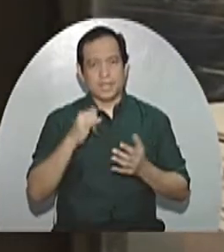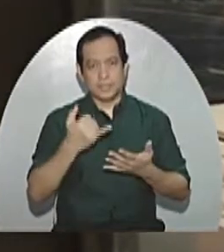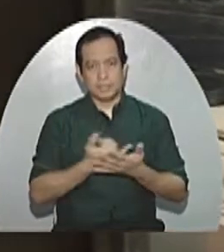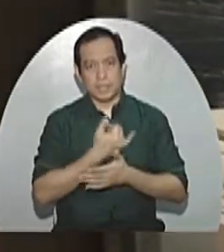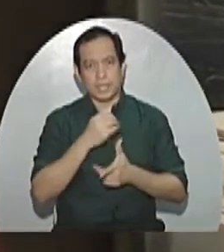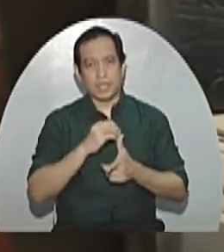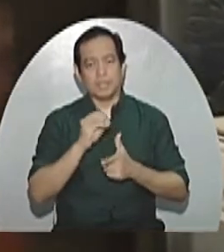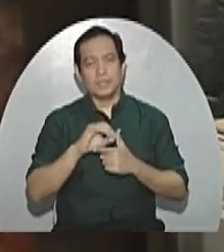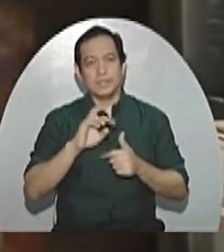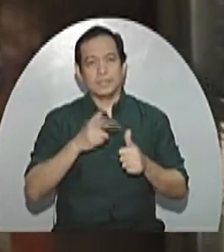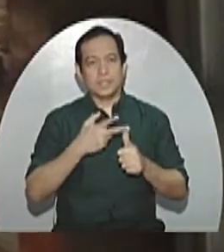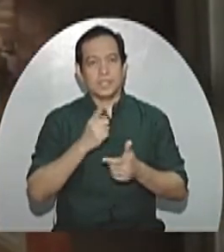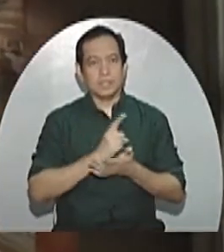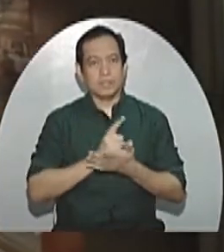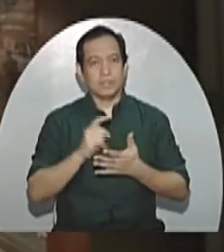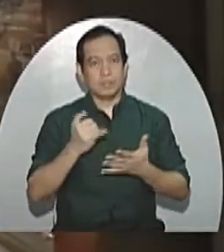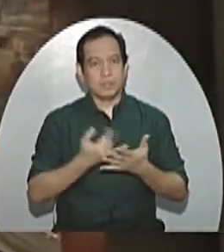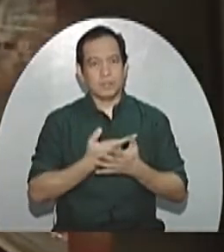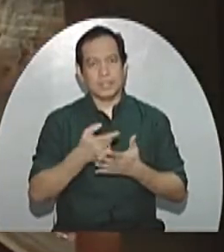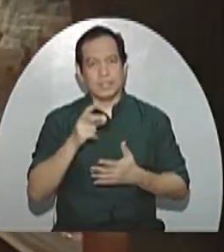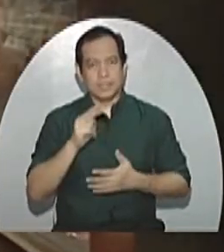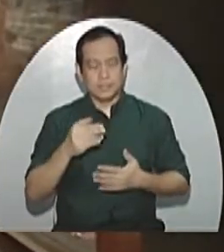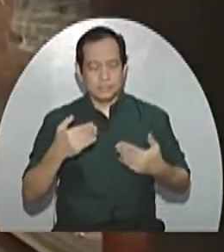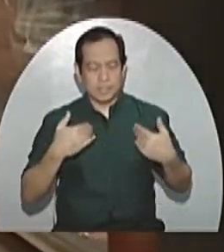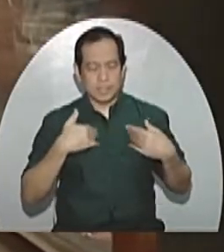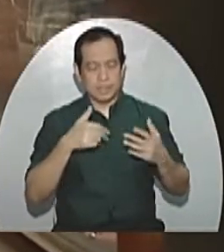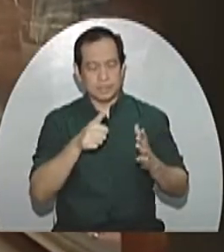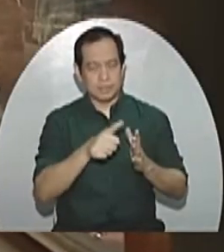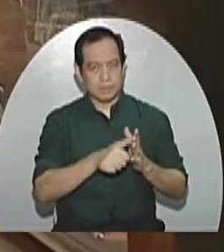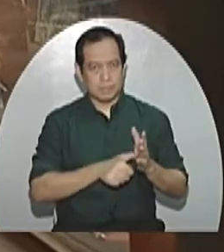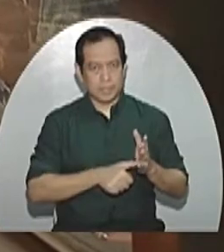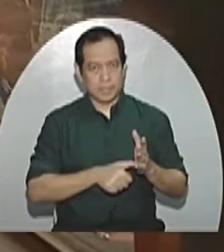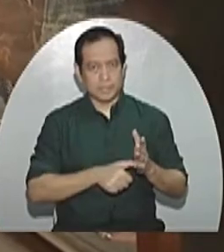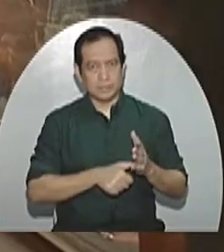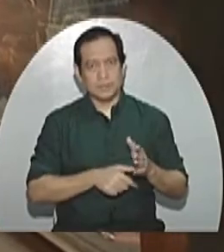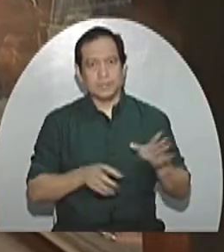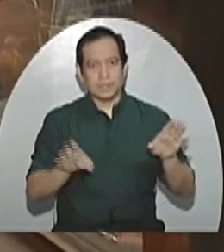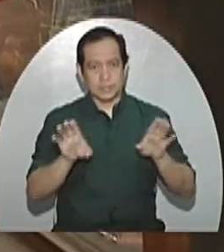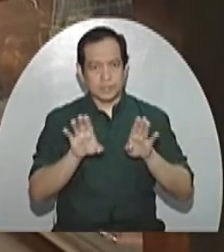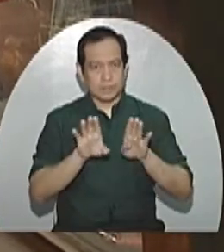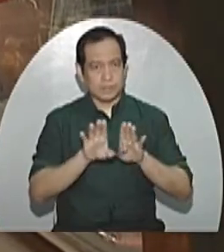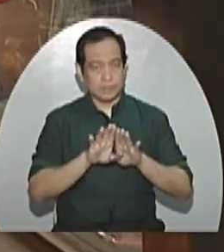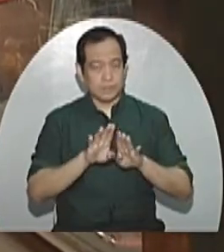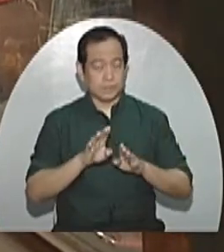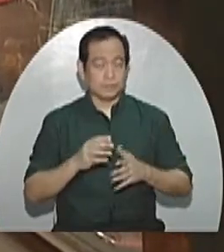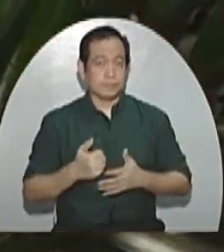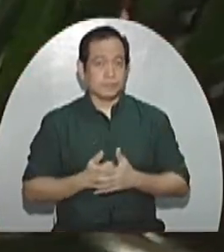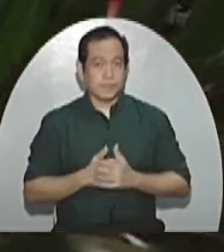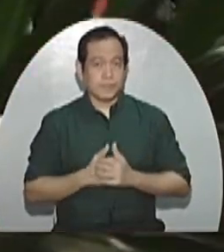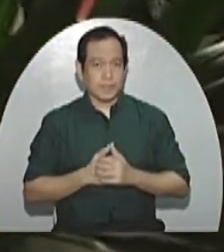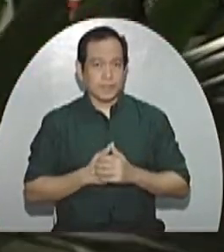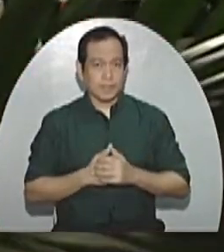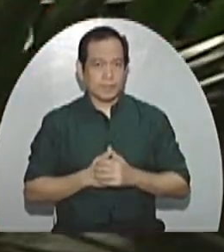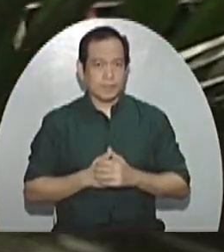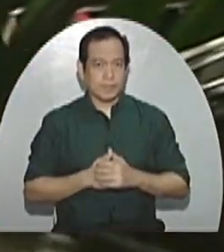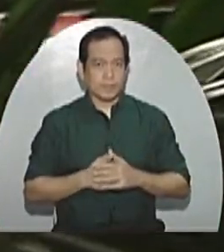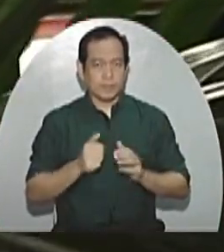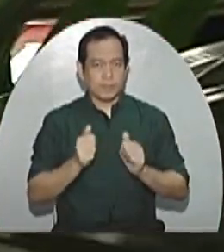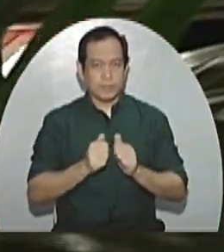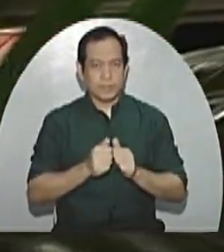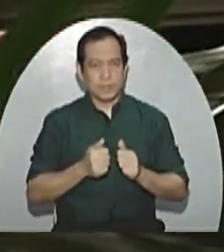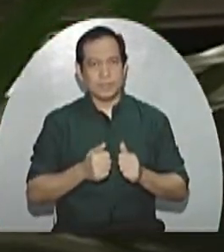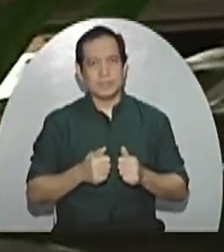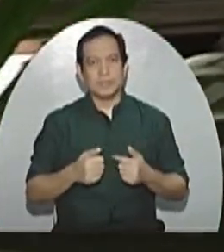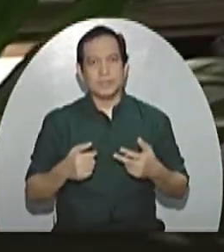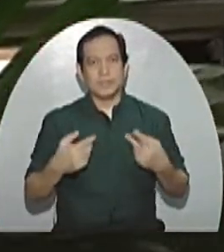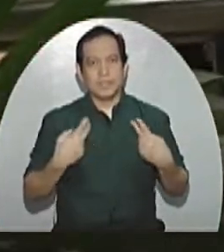second week ng January, isasalang na daw po siya sa operation closure po. Dahil sa sitwasyon